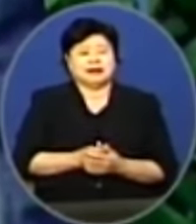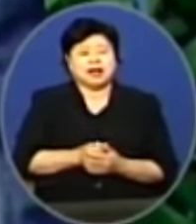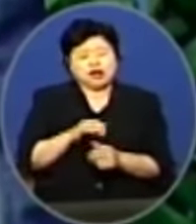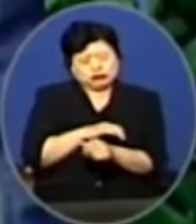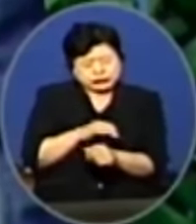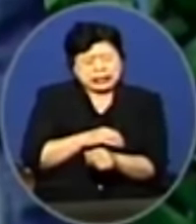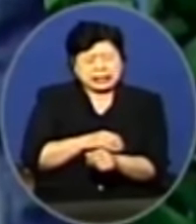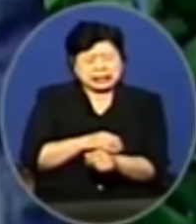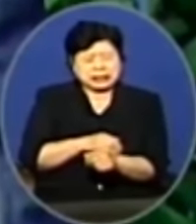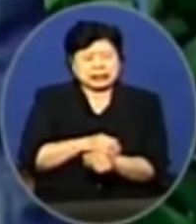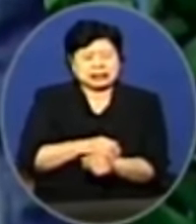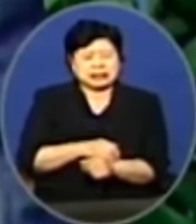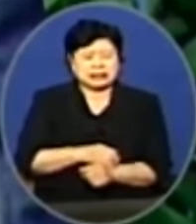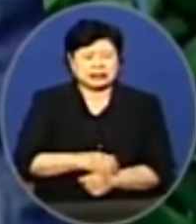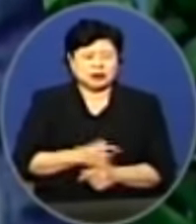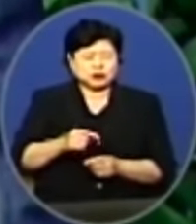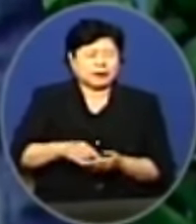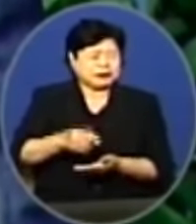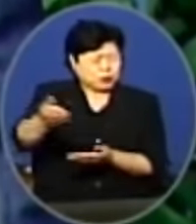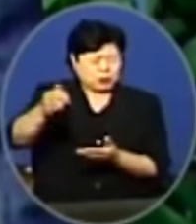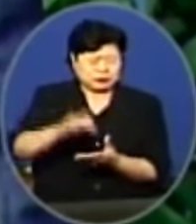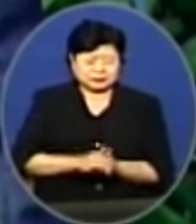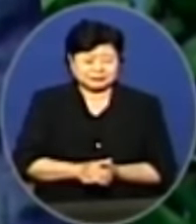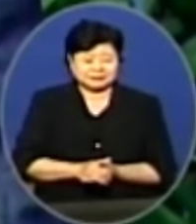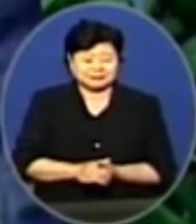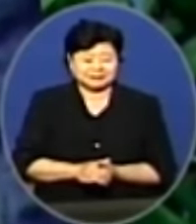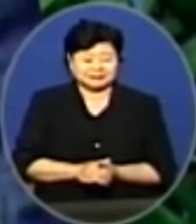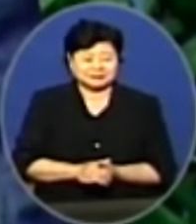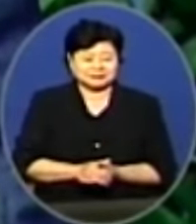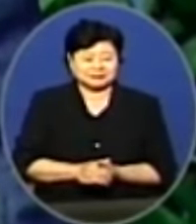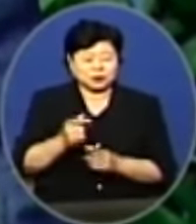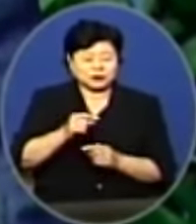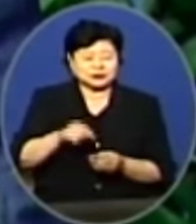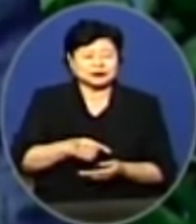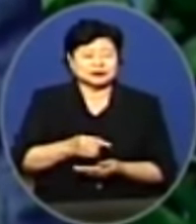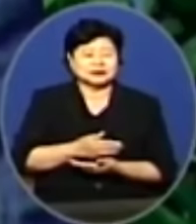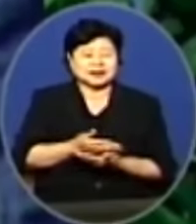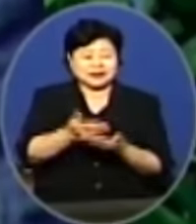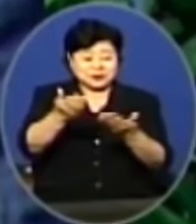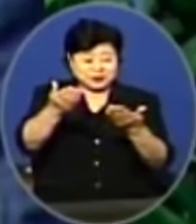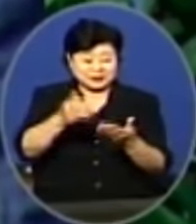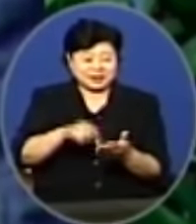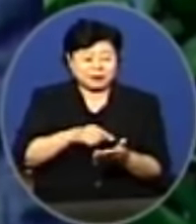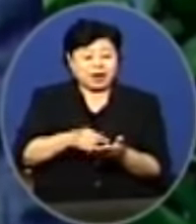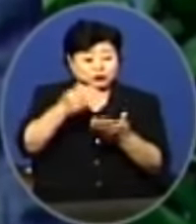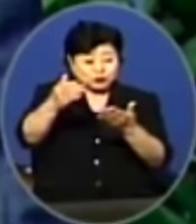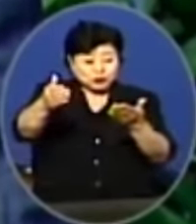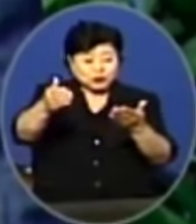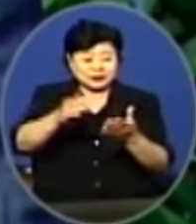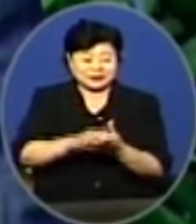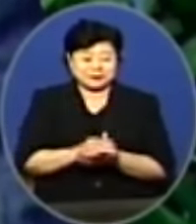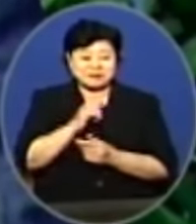그의 소문을 돌려줘야 되겠다고. 그래서 그 원한을 풀어주었다는 말씀을 하시면서 주님이,